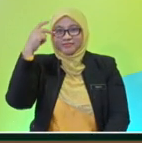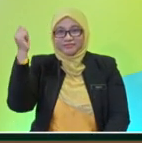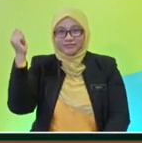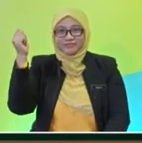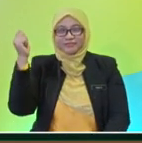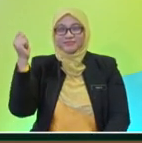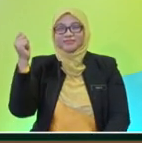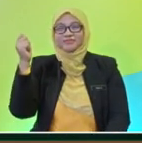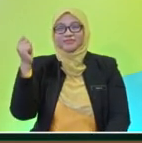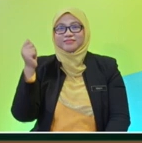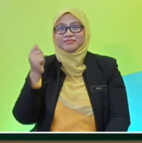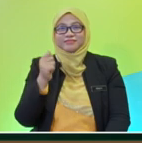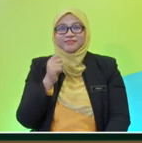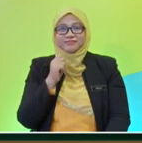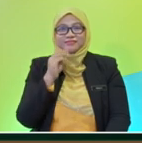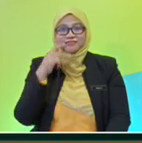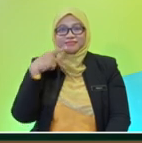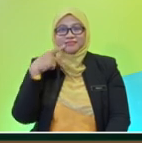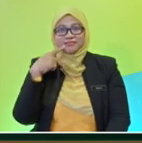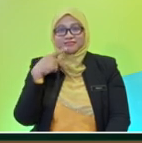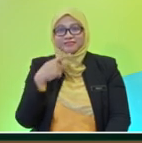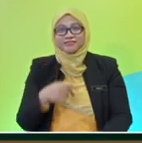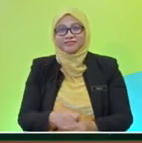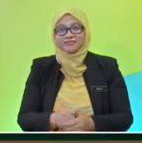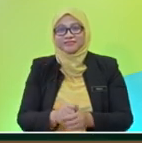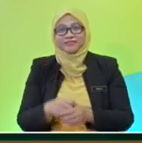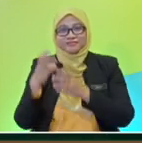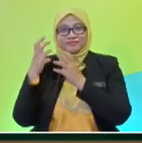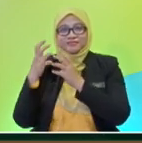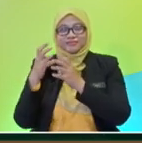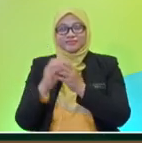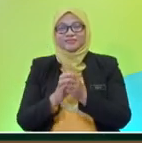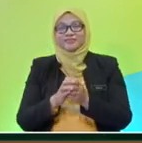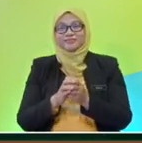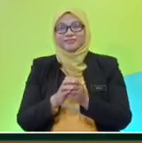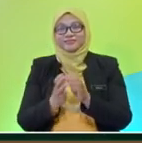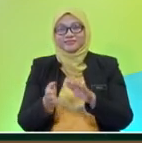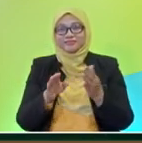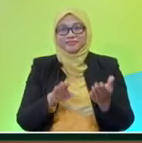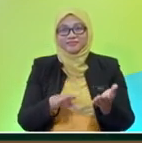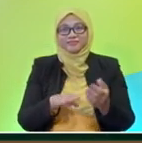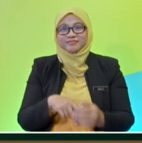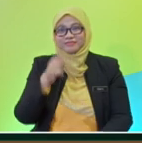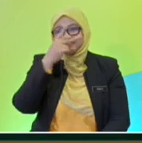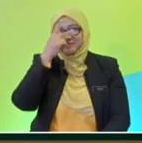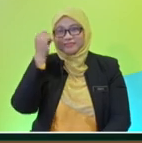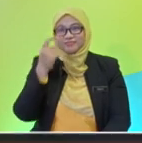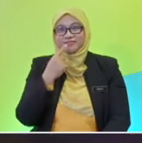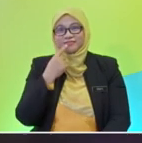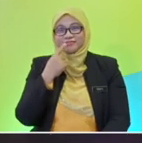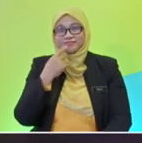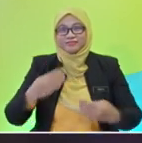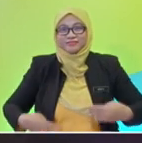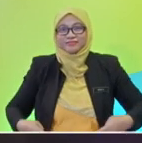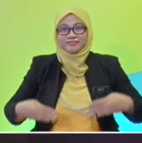Kerana mulut, badan binasa. Aduh, sakit saya dengar tu. Apa maksudnya tu, Hanif? Kerana mulut, badan binasa? Kerana mulut,